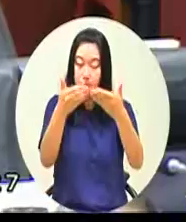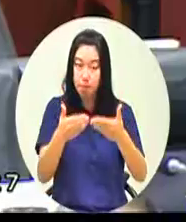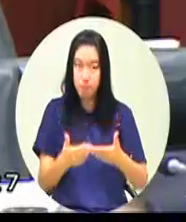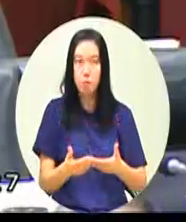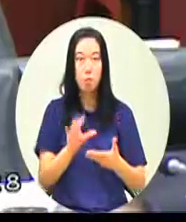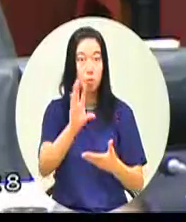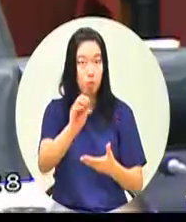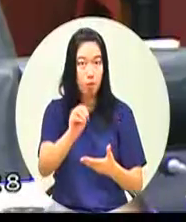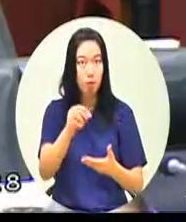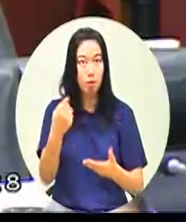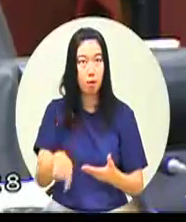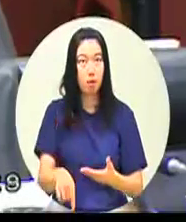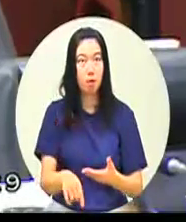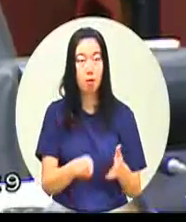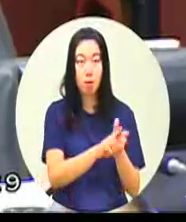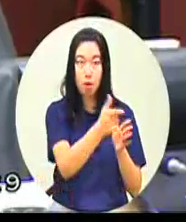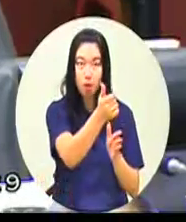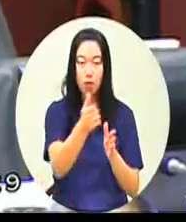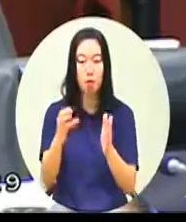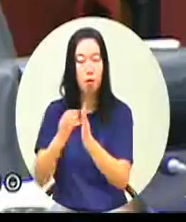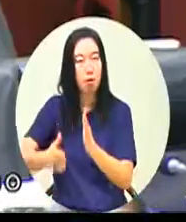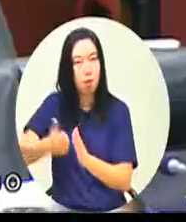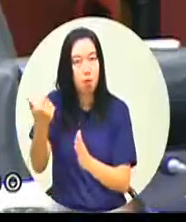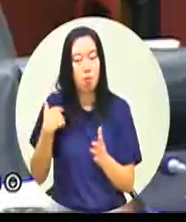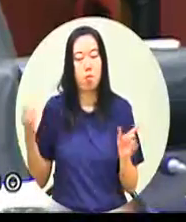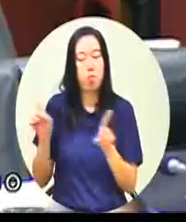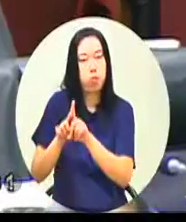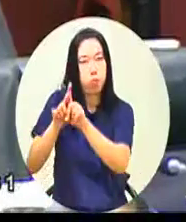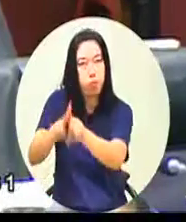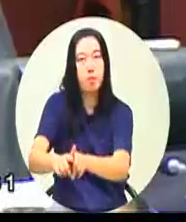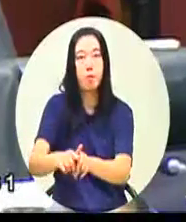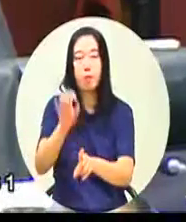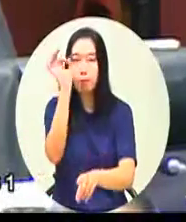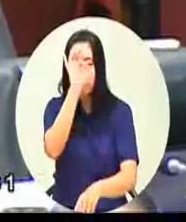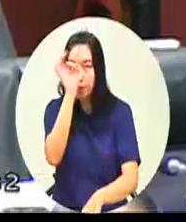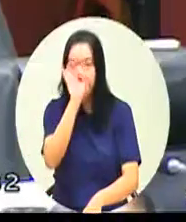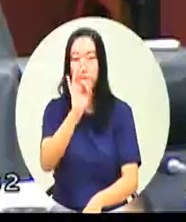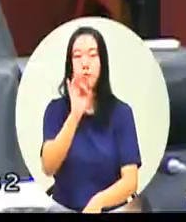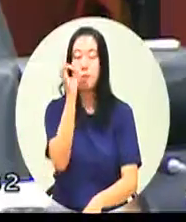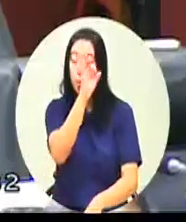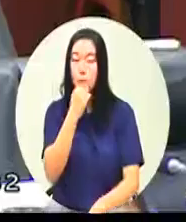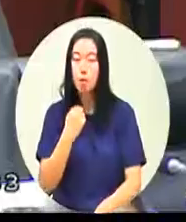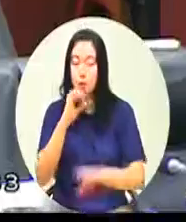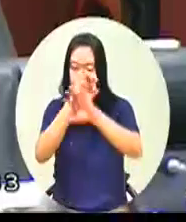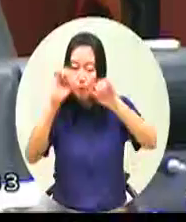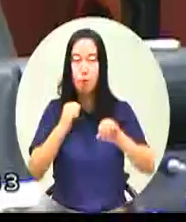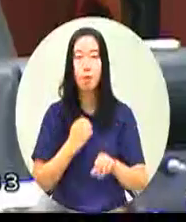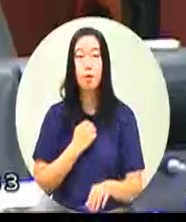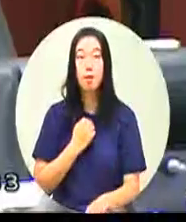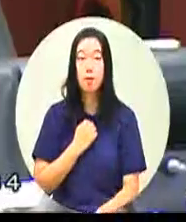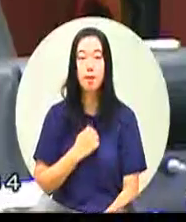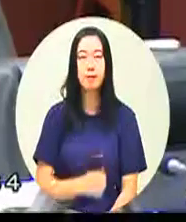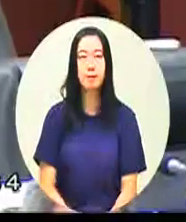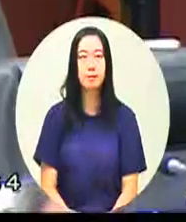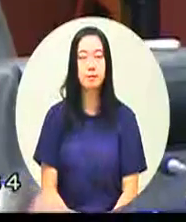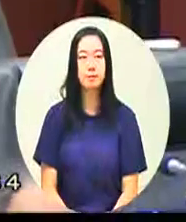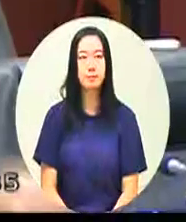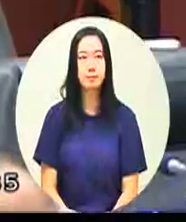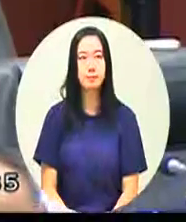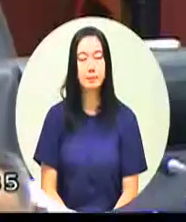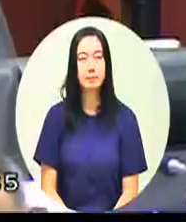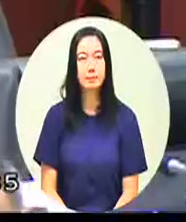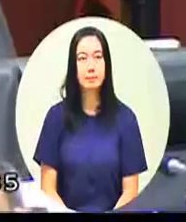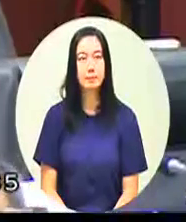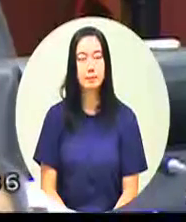诉你，那科长啦、局长啦，咱来现场来了解哈。好，谢谢，来请坐。好，那